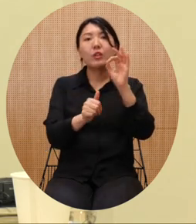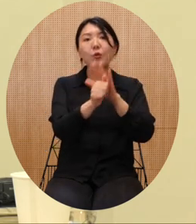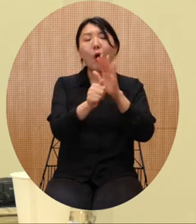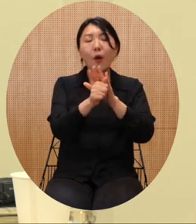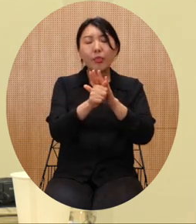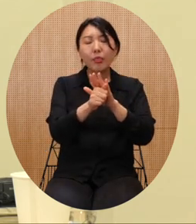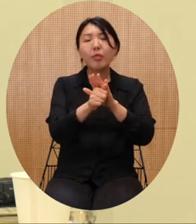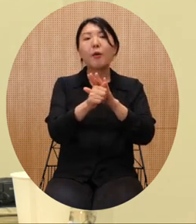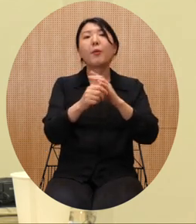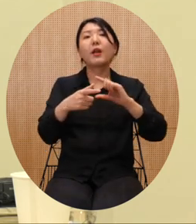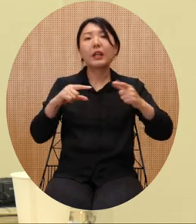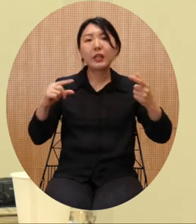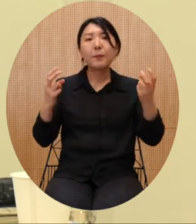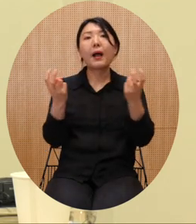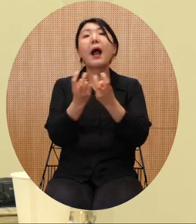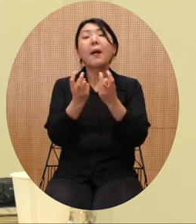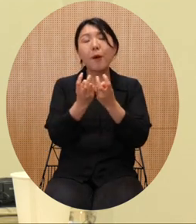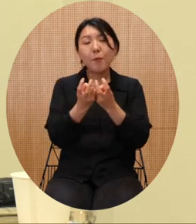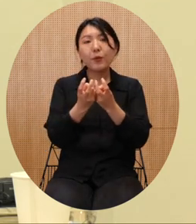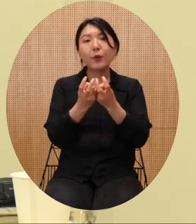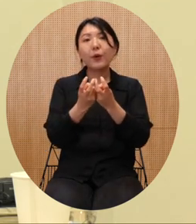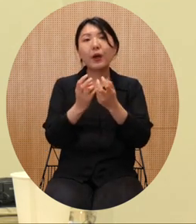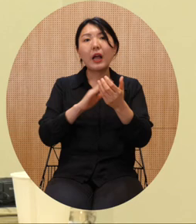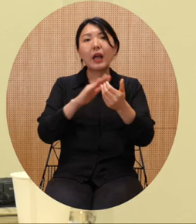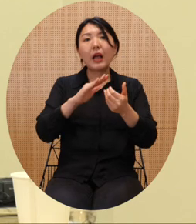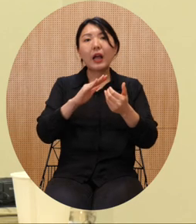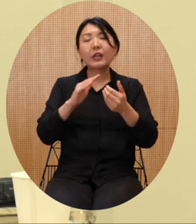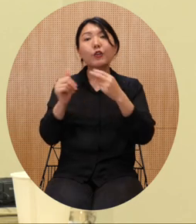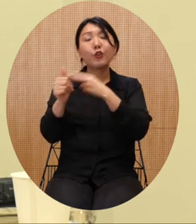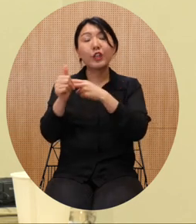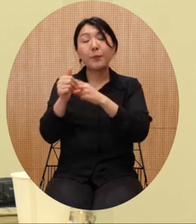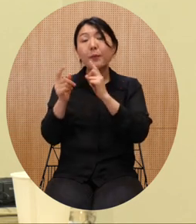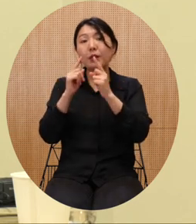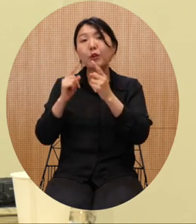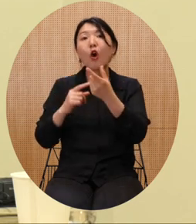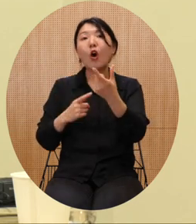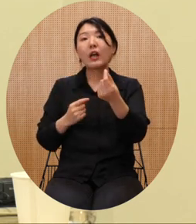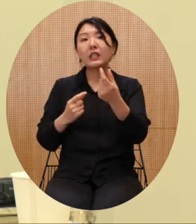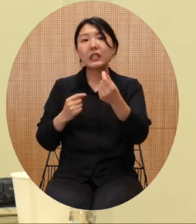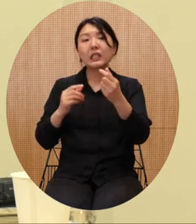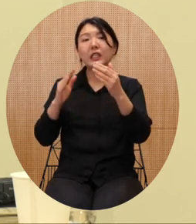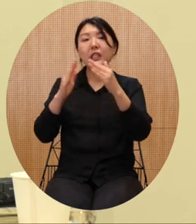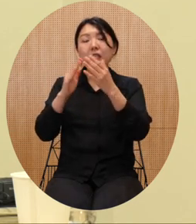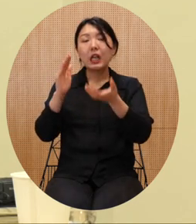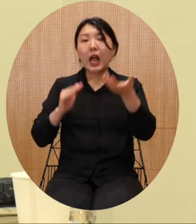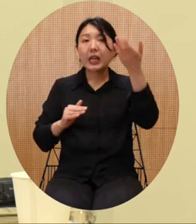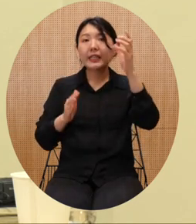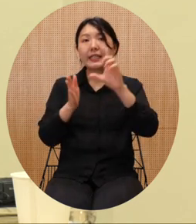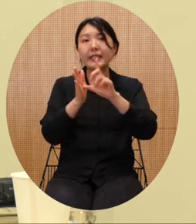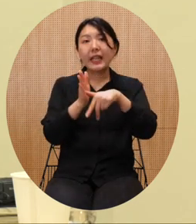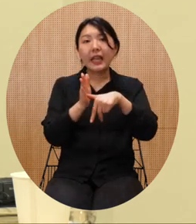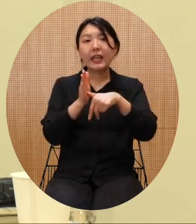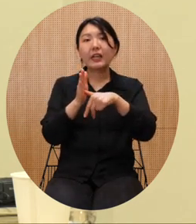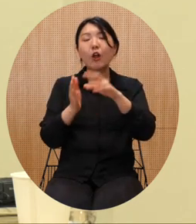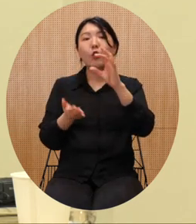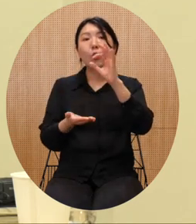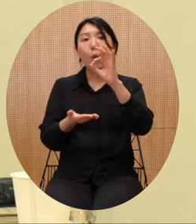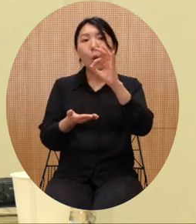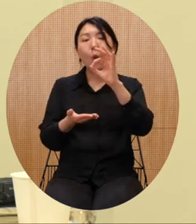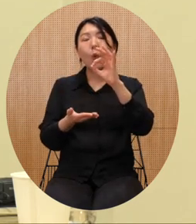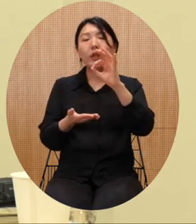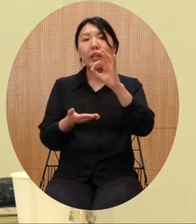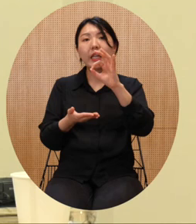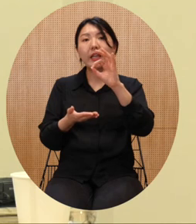내지는 아까 최현영 박사가 제안하신 것처럼 주거 상향을 했을 때 그 금액들이나 이런 것들을